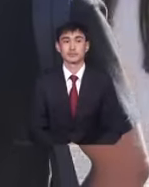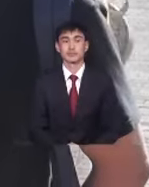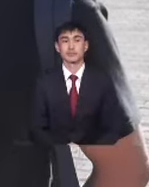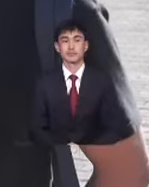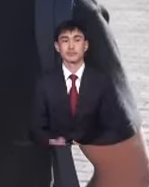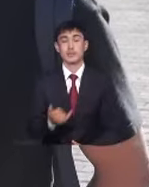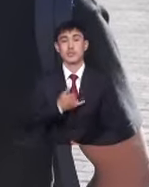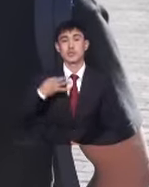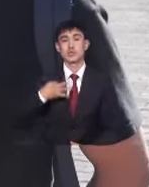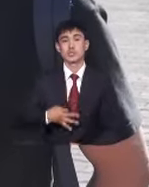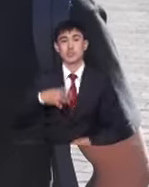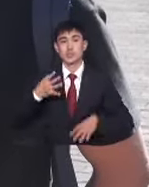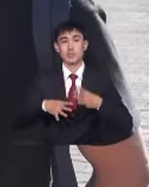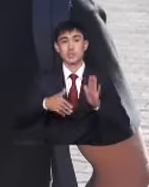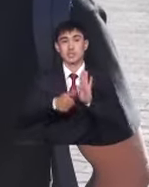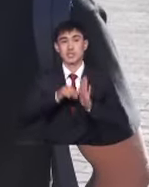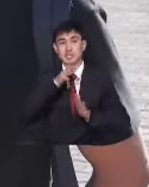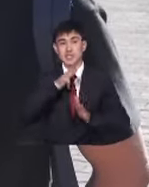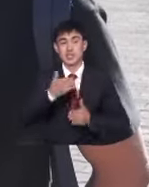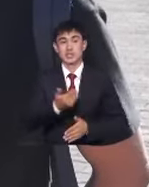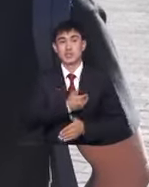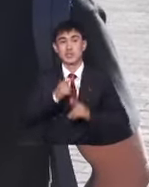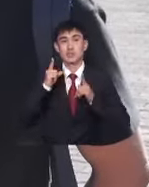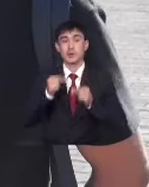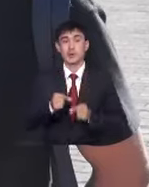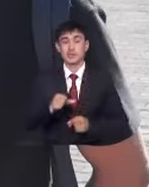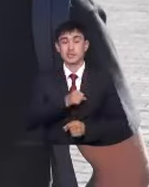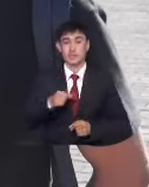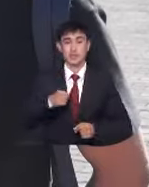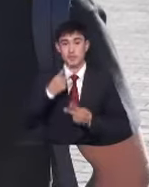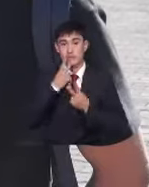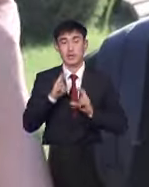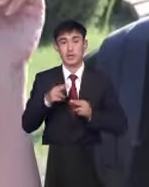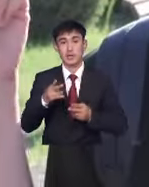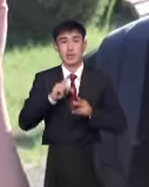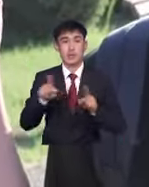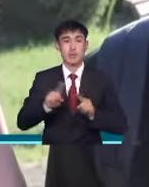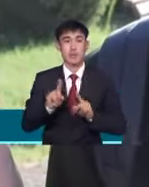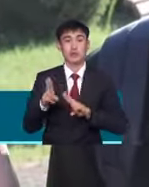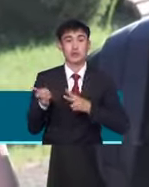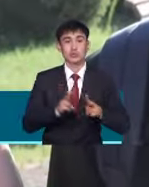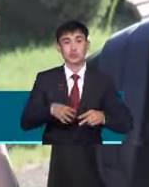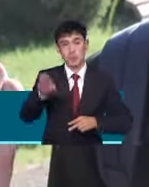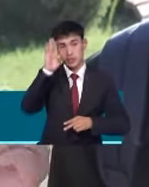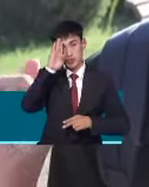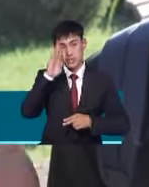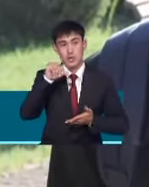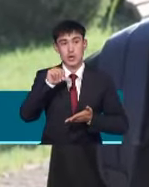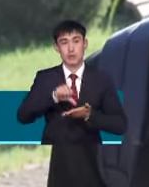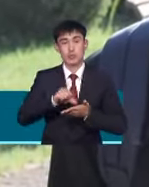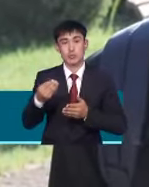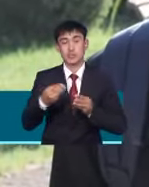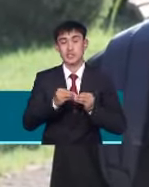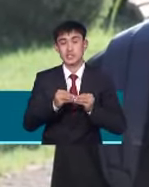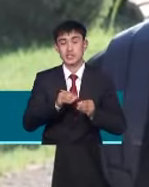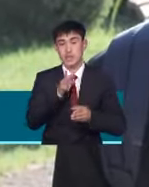ансамбле уже 6 лет захотел он пойти туда сам увидел как-то рекламу как танцуют мальчишки получается емы было